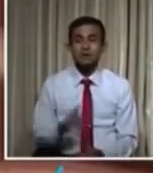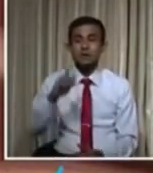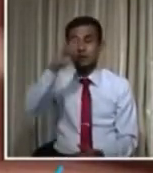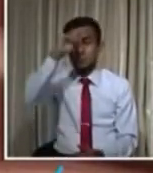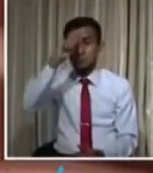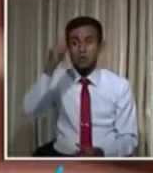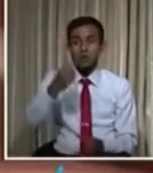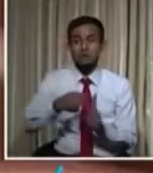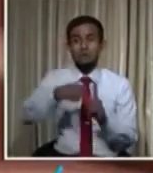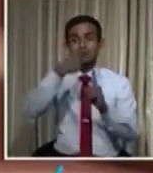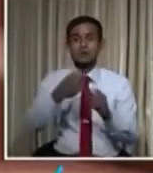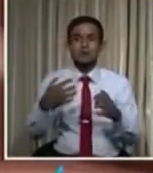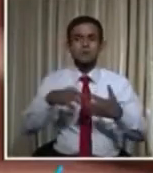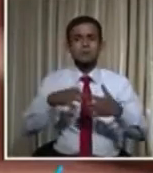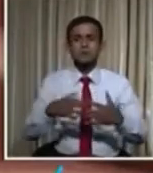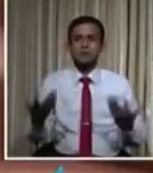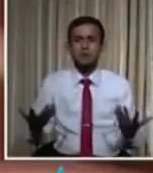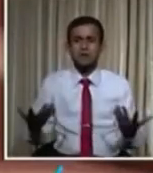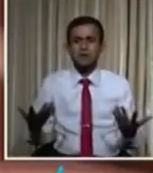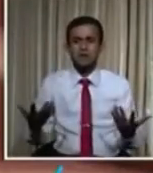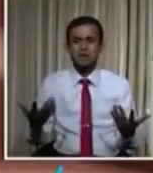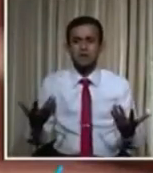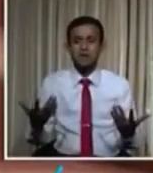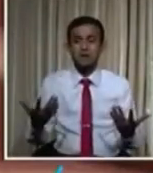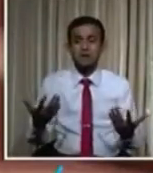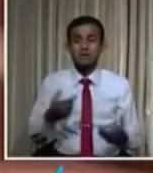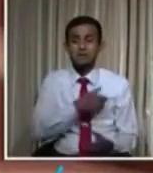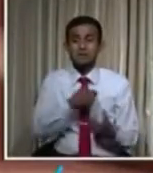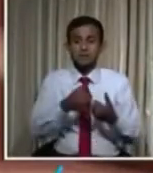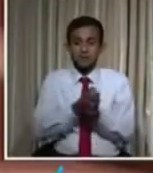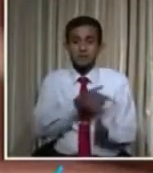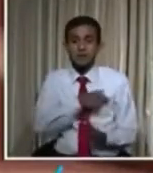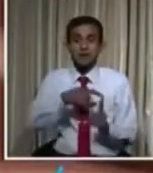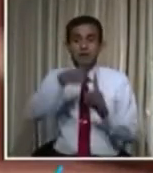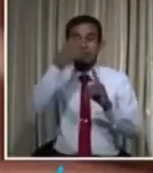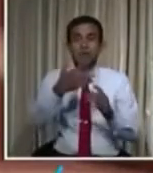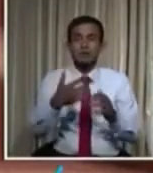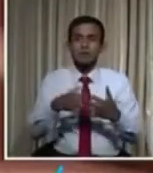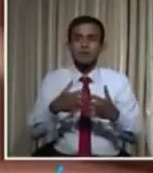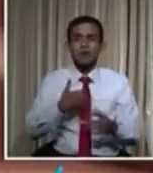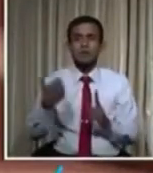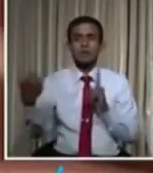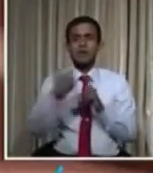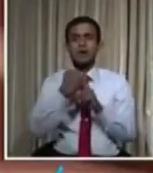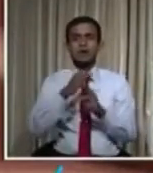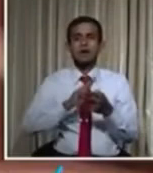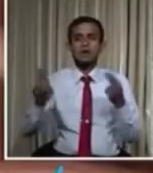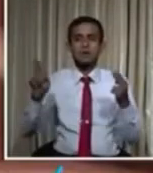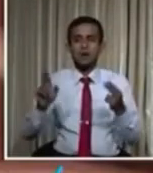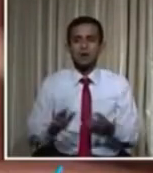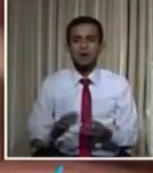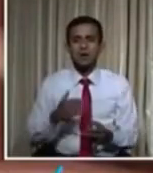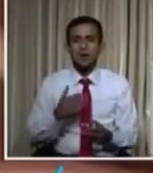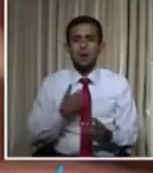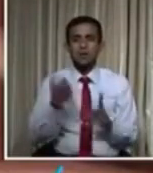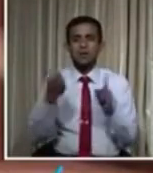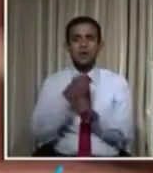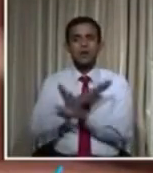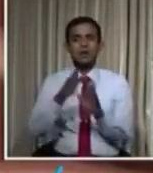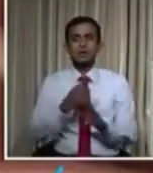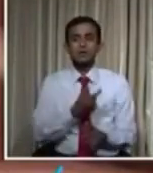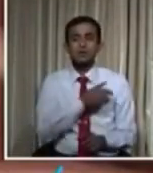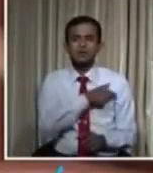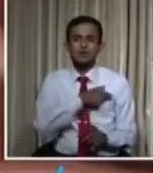අග්ග ගත්තට කිසි ප්‍රශ්නයක් නැහැ ලොක්කන අග්ග ගත්තට කිසි ප්‍රශ්නයක් නැහැ අපිට ගහන්න එපා ඒකයි අපිට ගහන්න නැතුව ලොක්කන අග්ග ගන්න තම ඕන